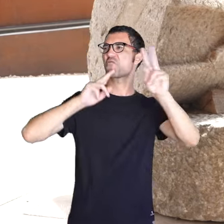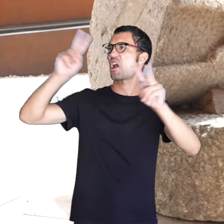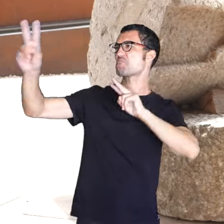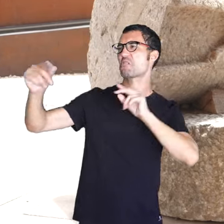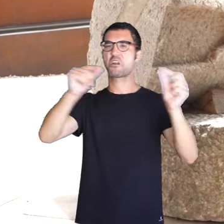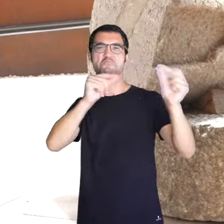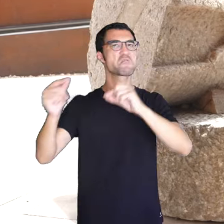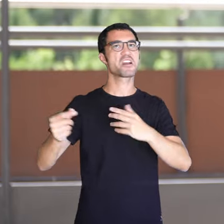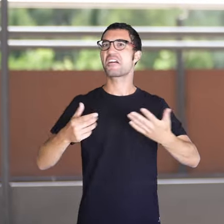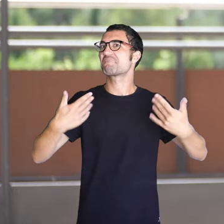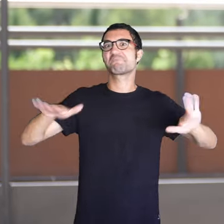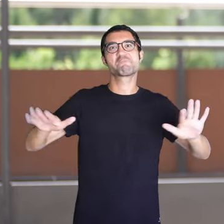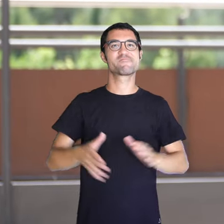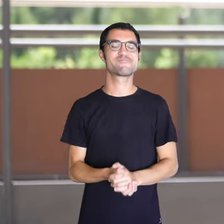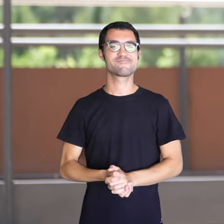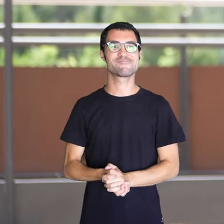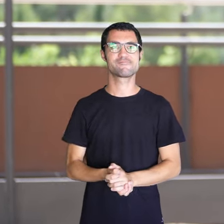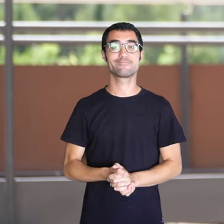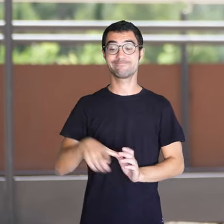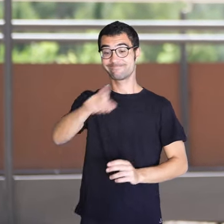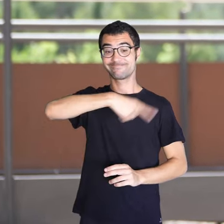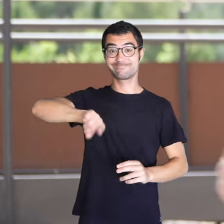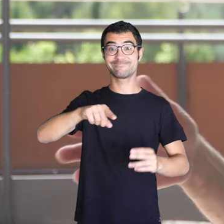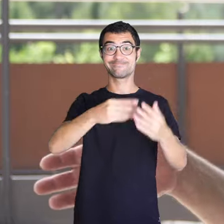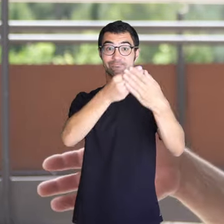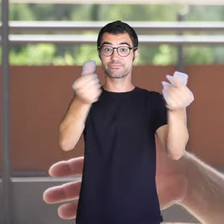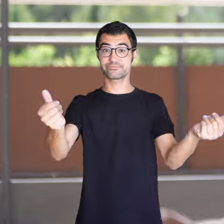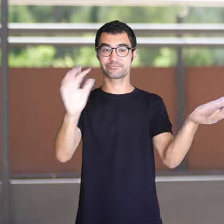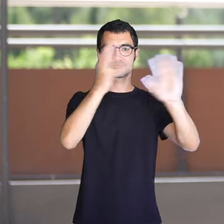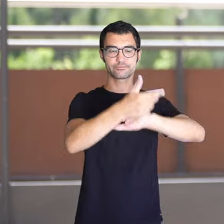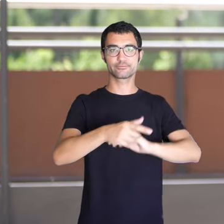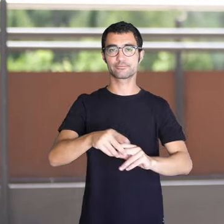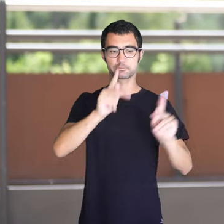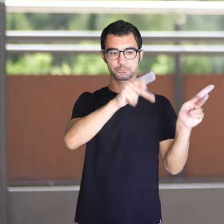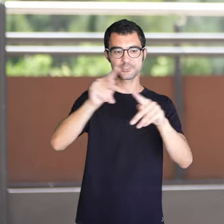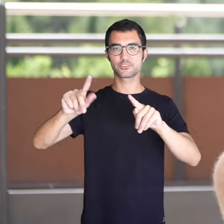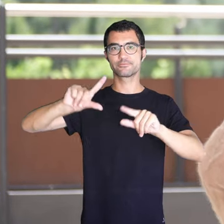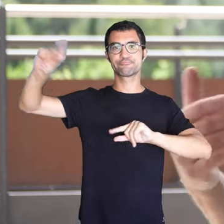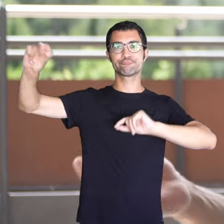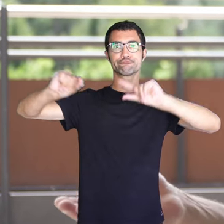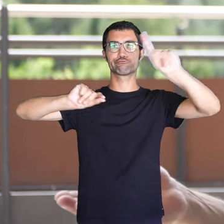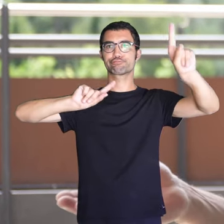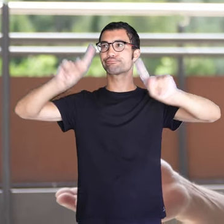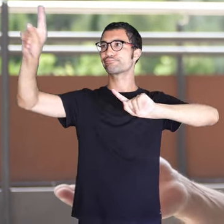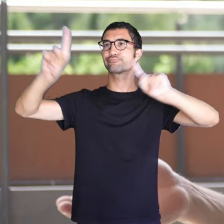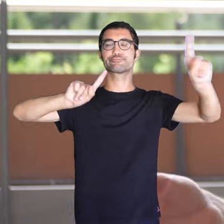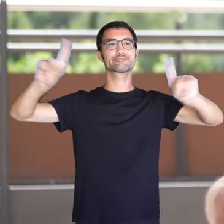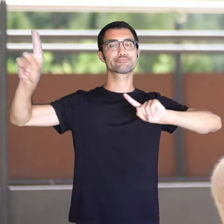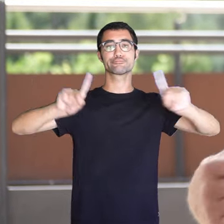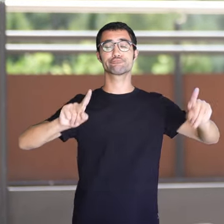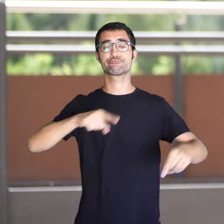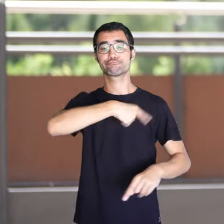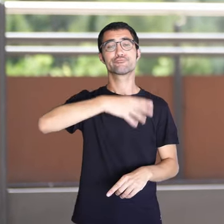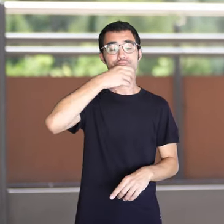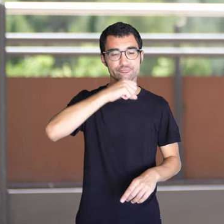qualsevol cosa. Llevant-nos allò que va passar, la gent se va espargir, molta de gent d'una